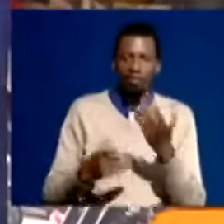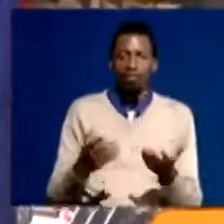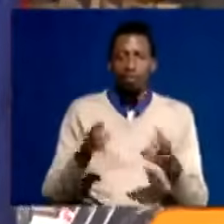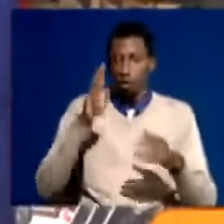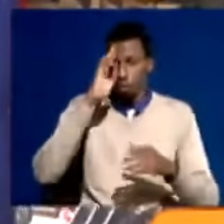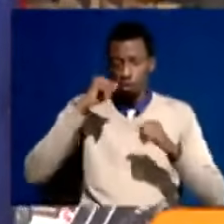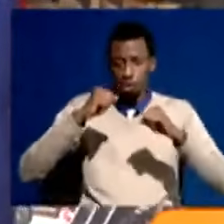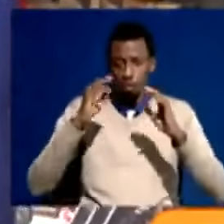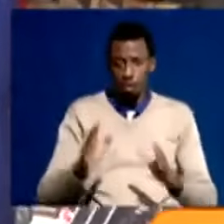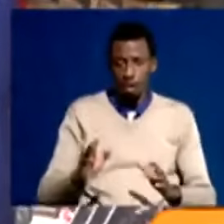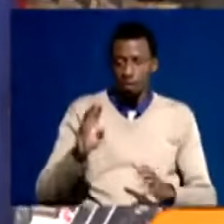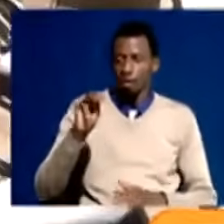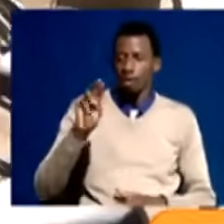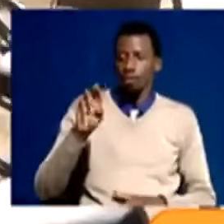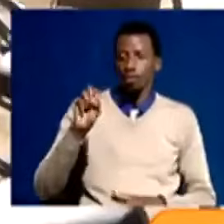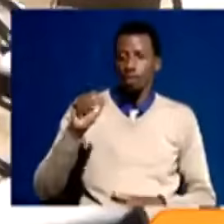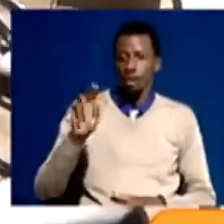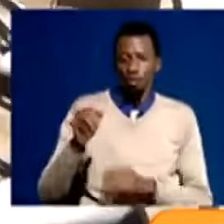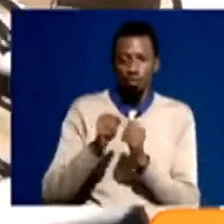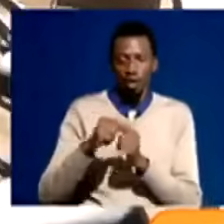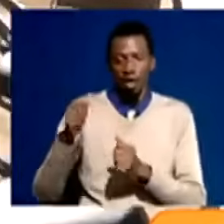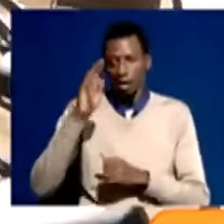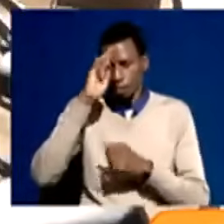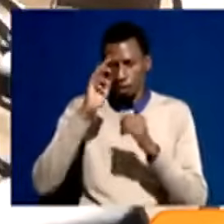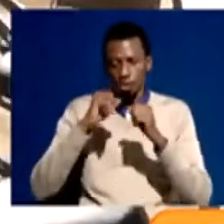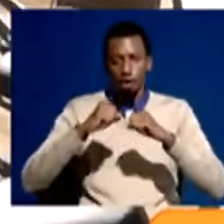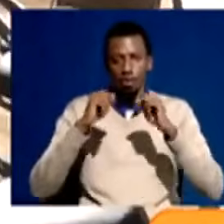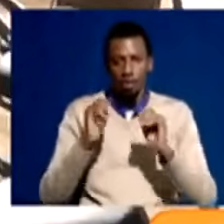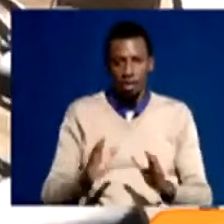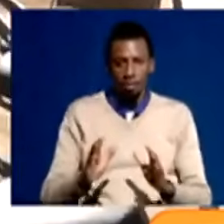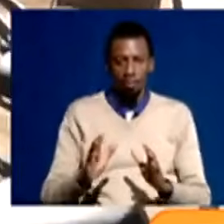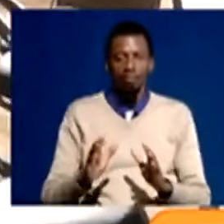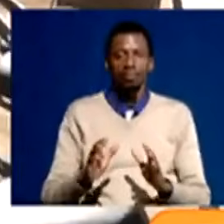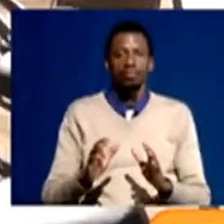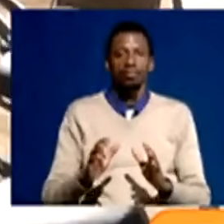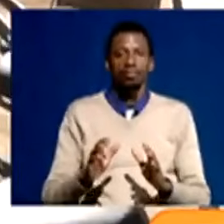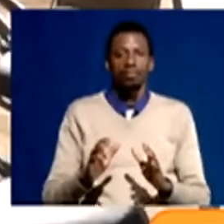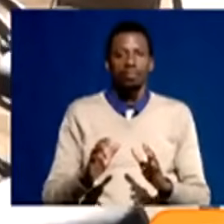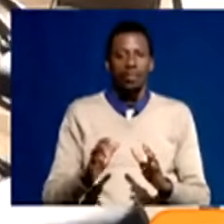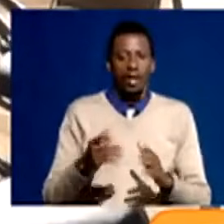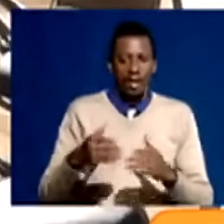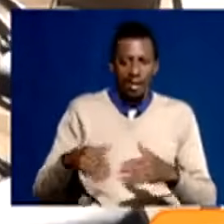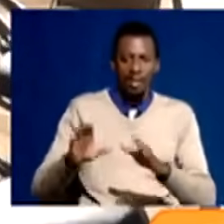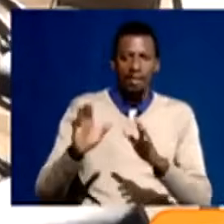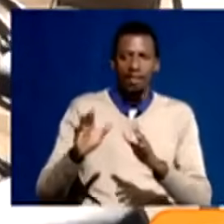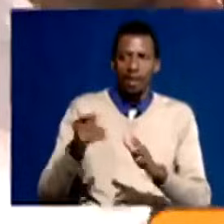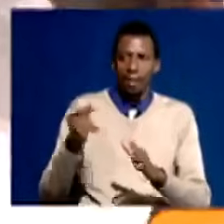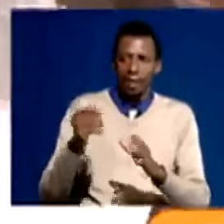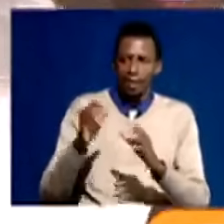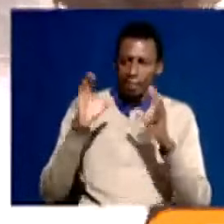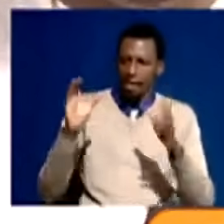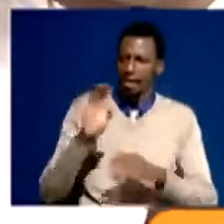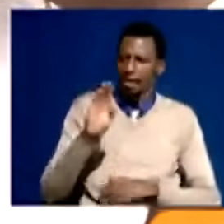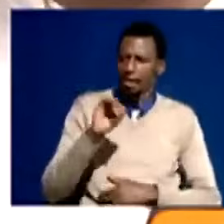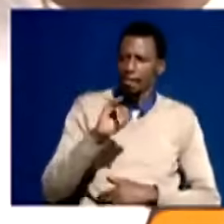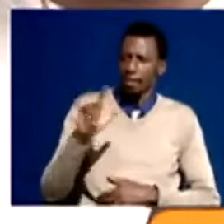alikuwa na baadhi ya maafisa usalama kabla ya tukio na kumwachana bei ya ununuzi wa vileo vya 14,000.